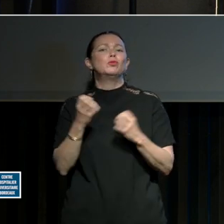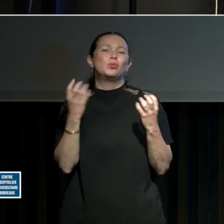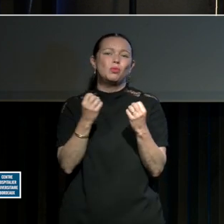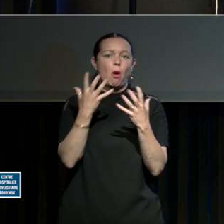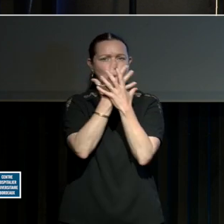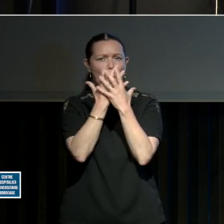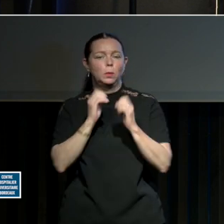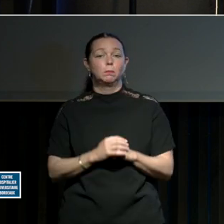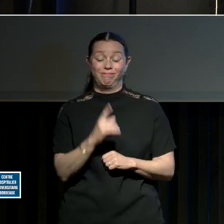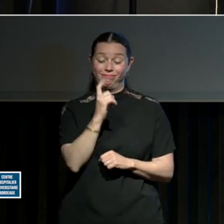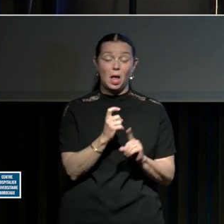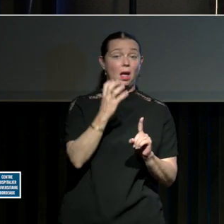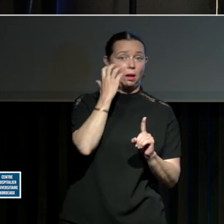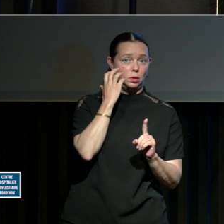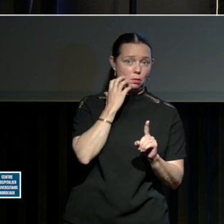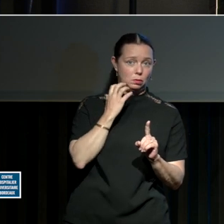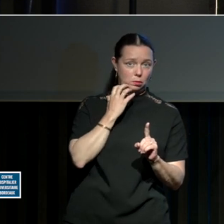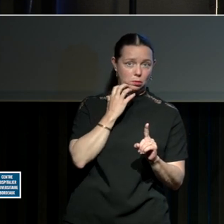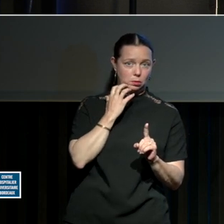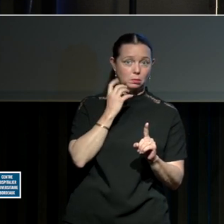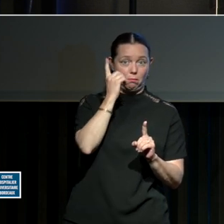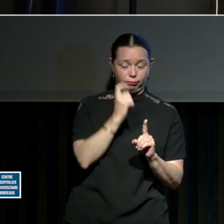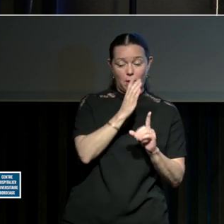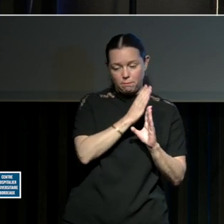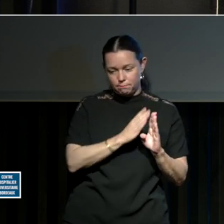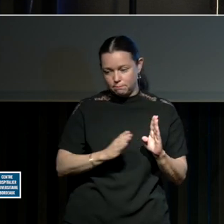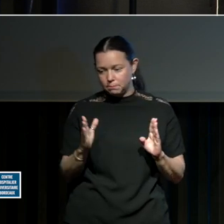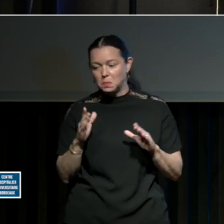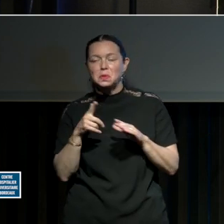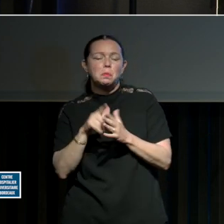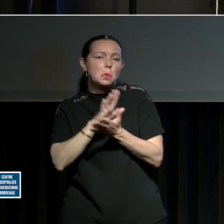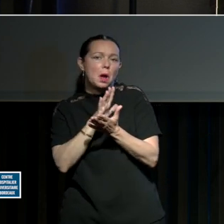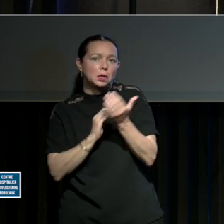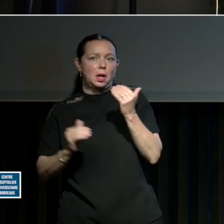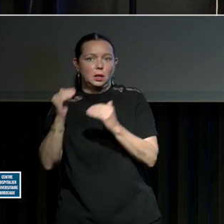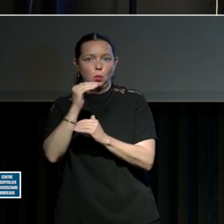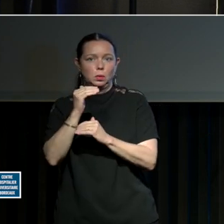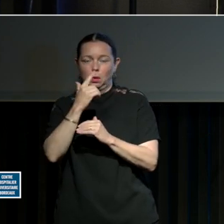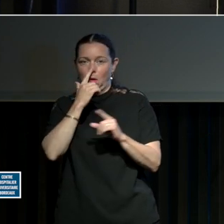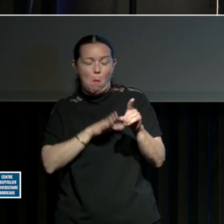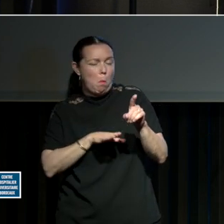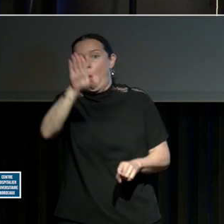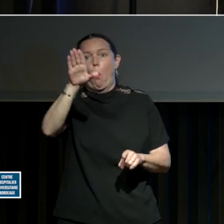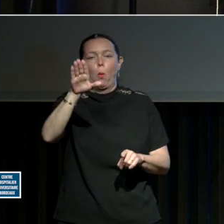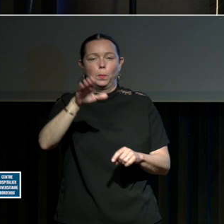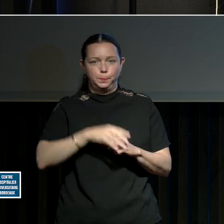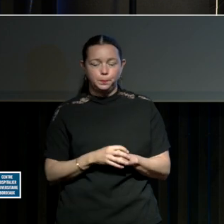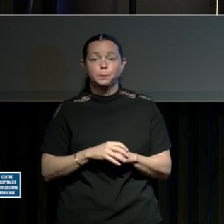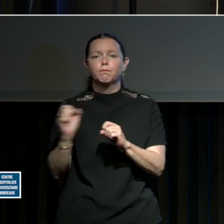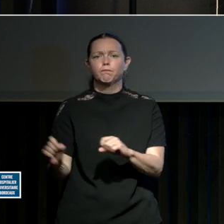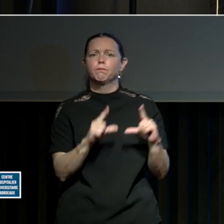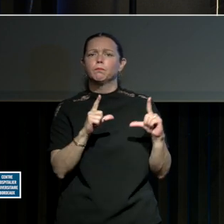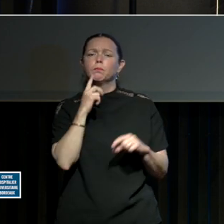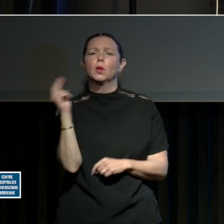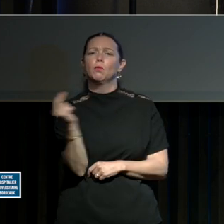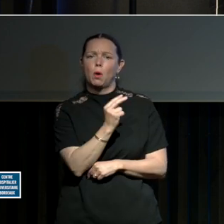une prévalence qui va être plus importante en début d'âge adulte. Cette diapositive reflète les résultats